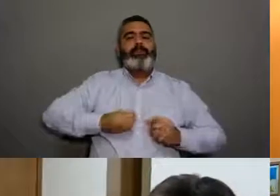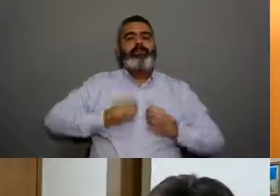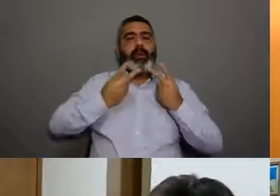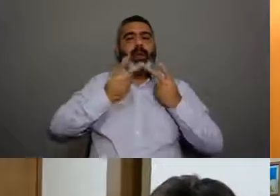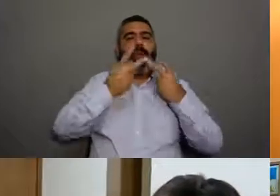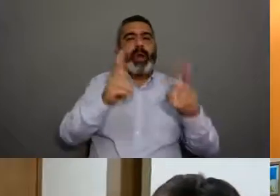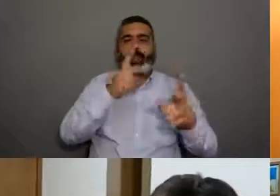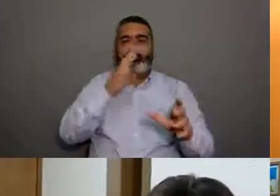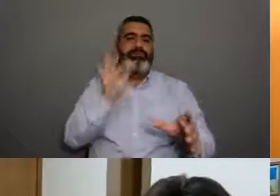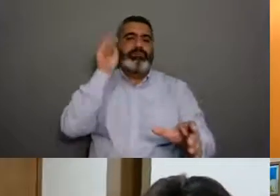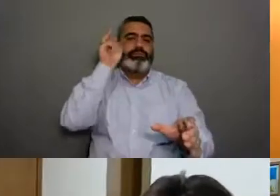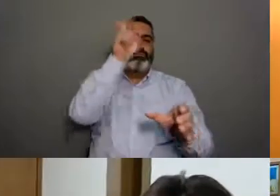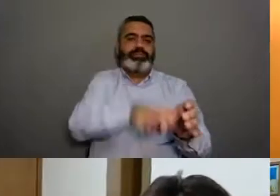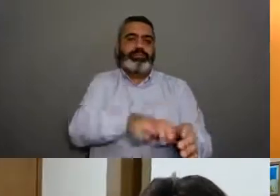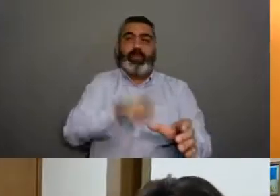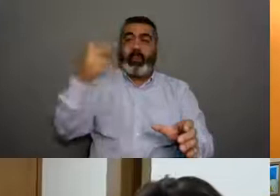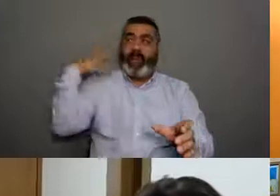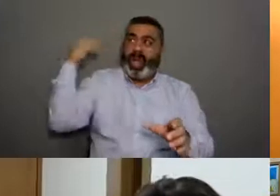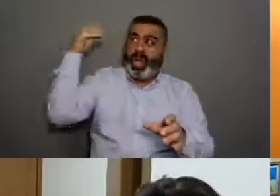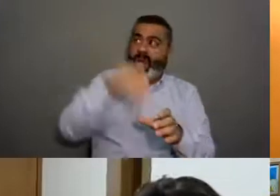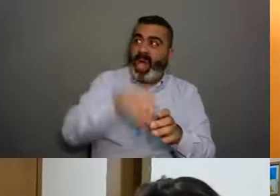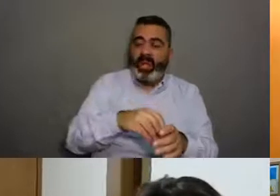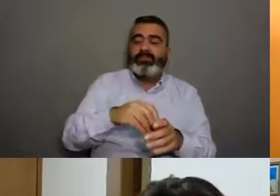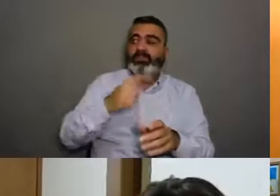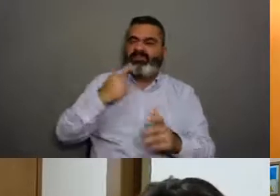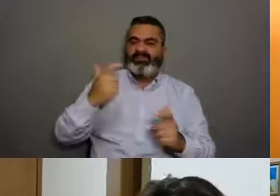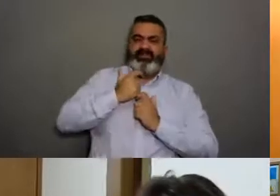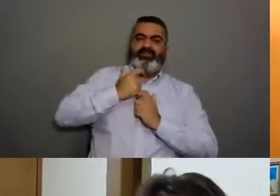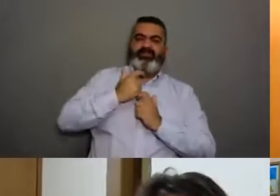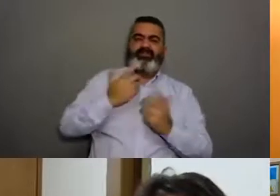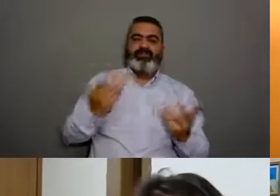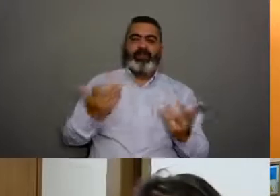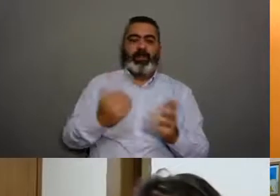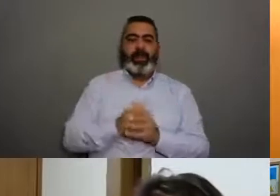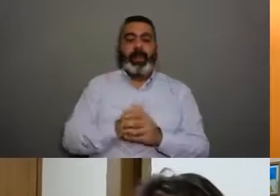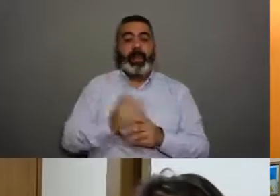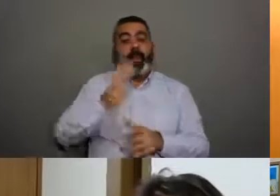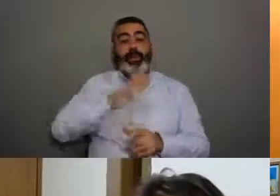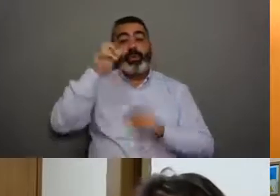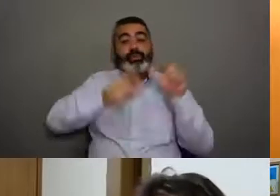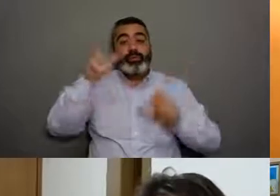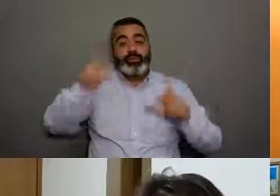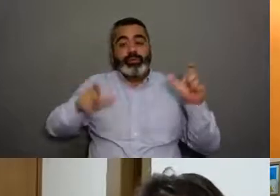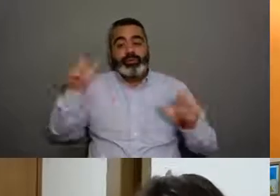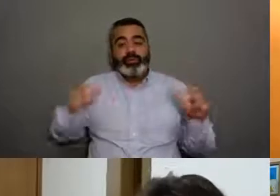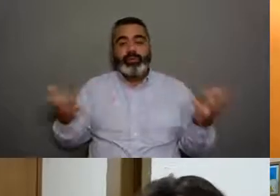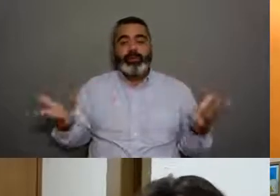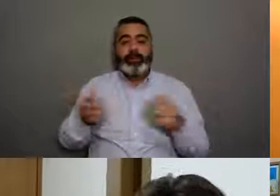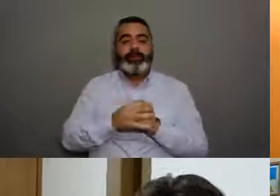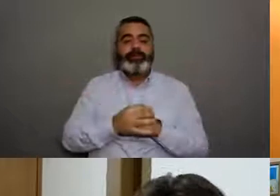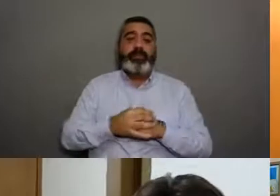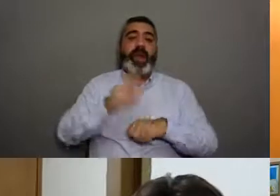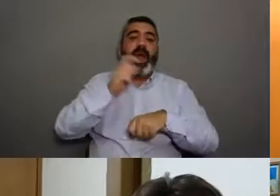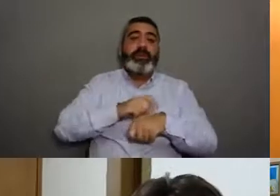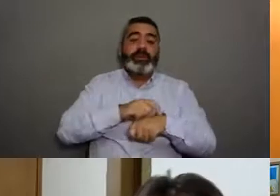της επιλογής. Και βέβαια, σκέφτηκα ότι και κάθε άνθρωπος, ανεξάρτητα από το αν είναι στο μπουτέμπο της